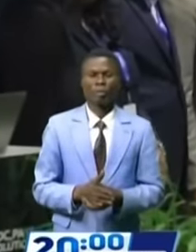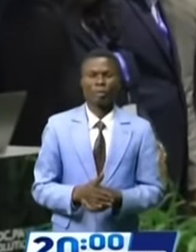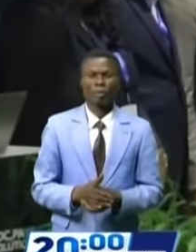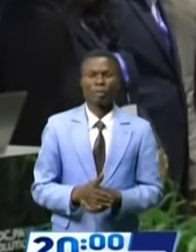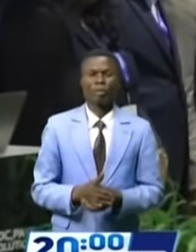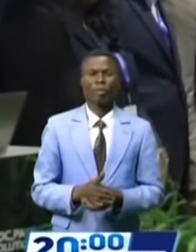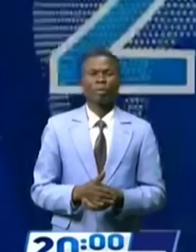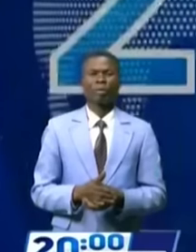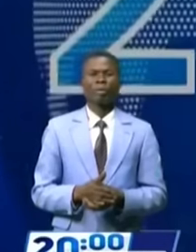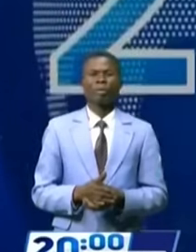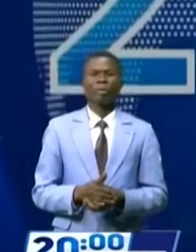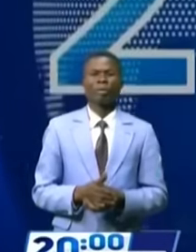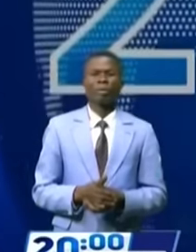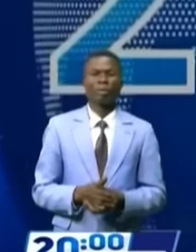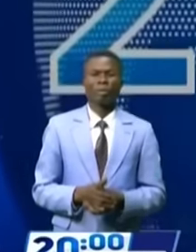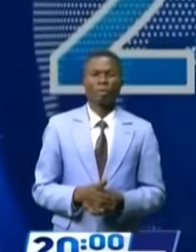énergétique.